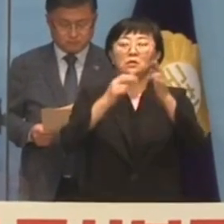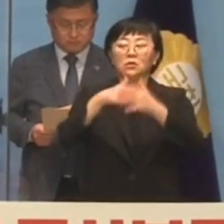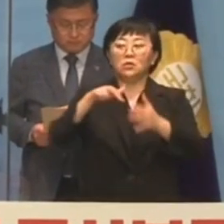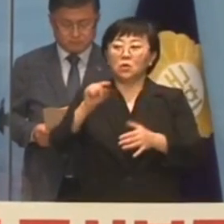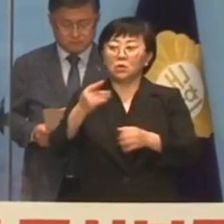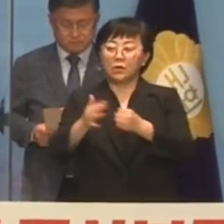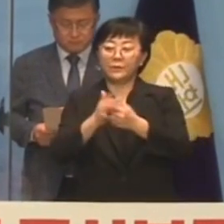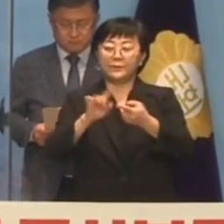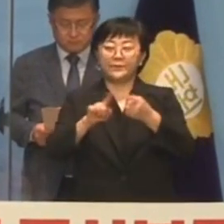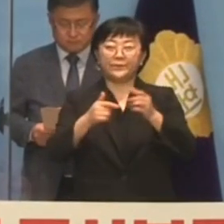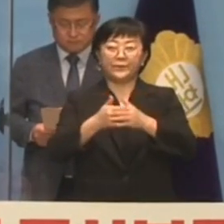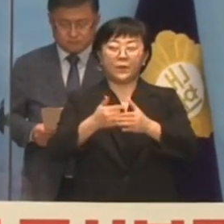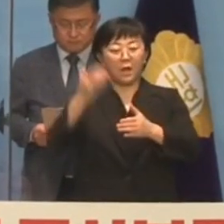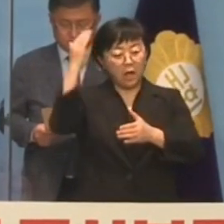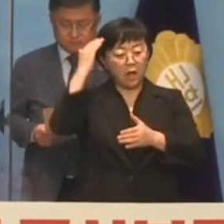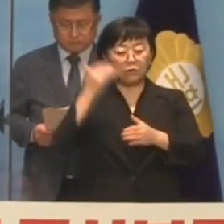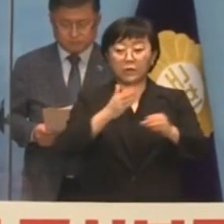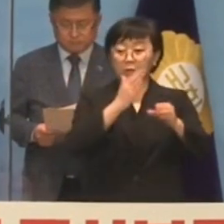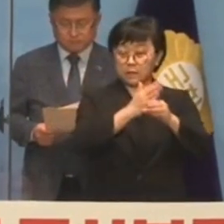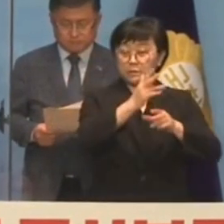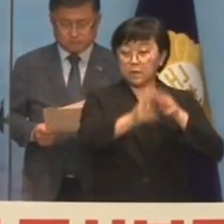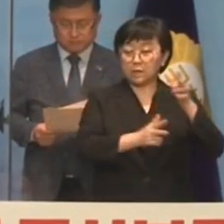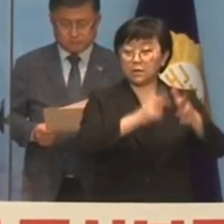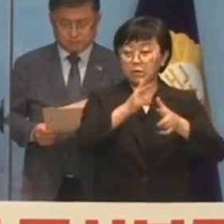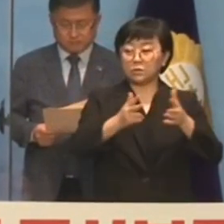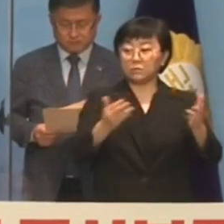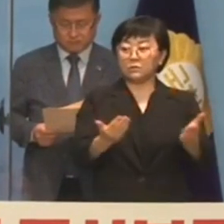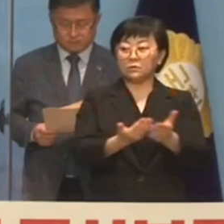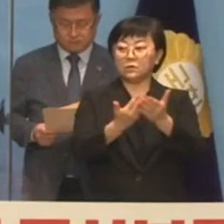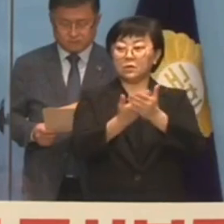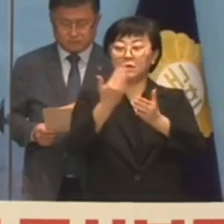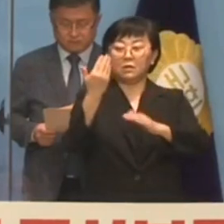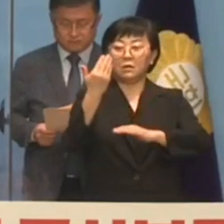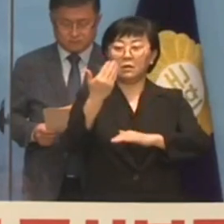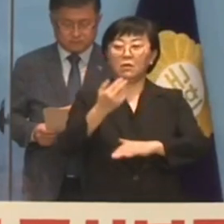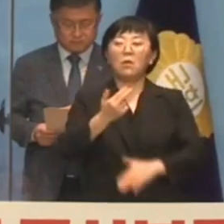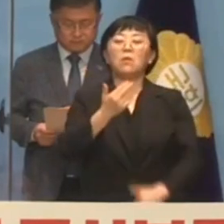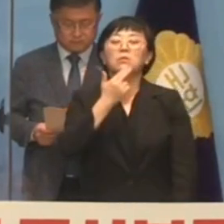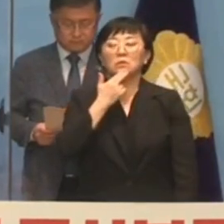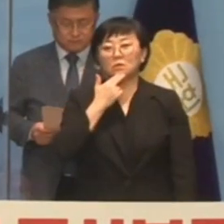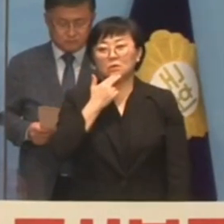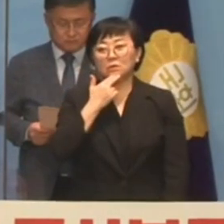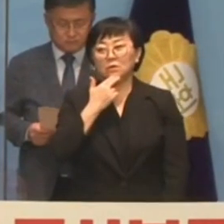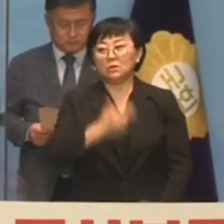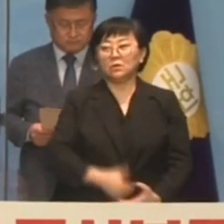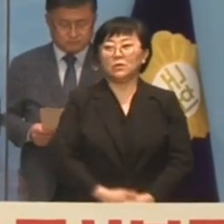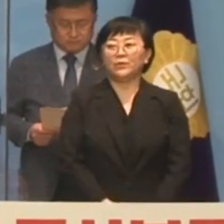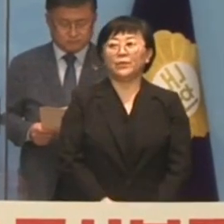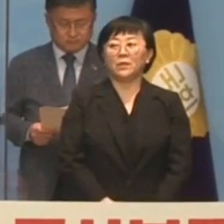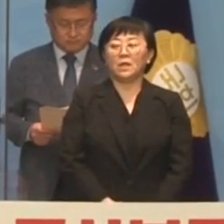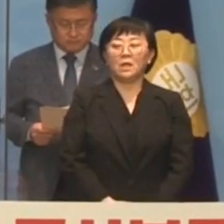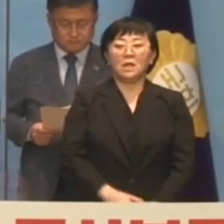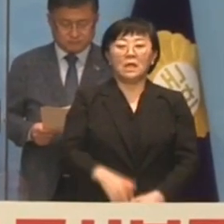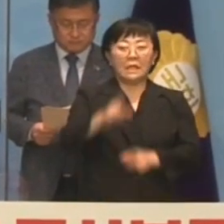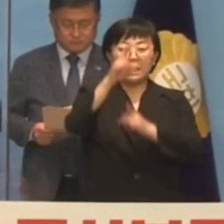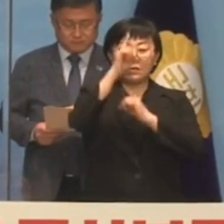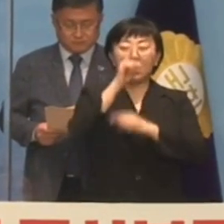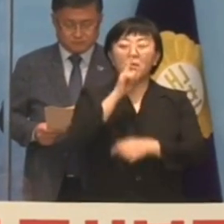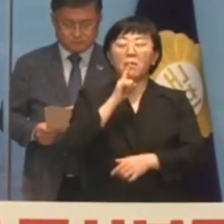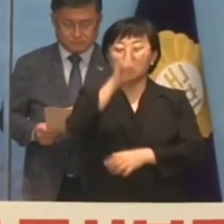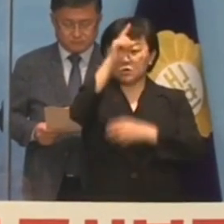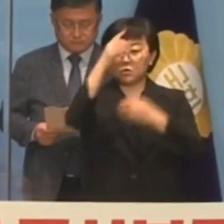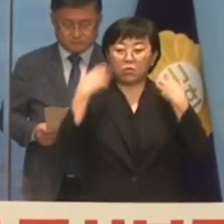이어갈 대한민국 핵심 산업으로 육성할 전략이 부재한 것처럼 보인다. 이명박 정부가